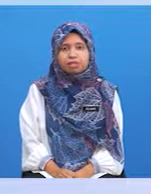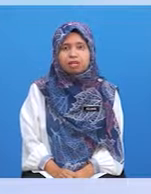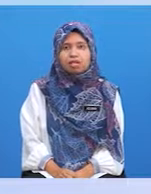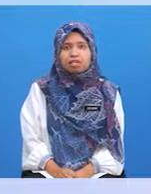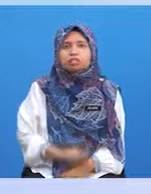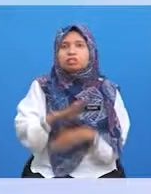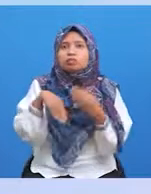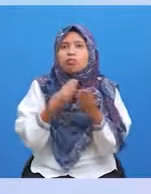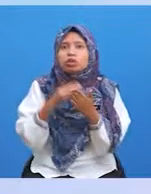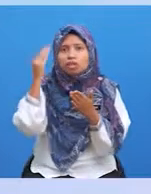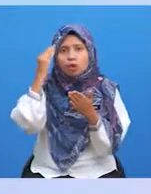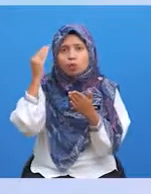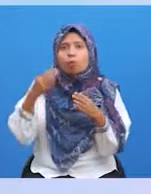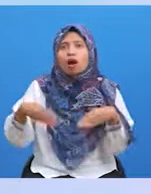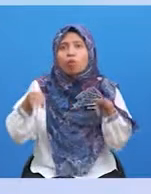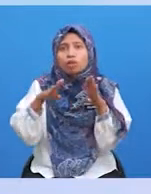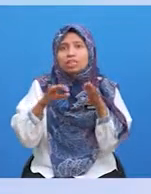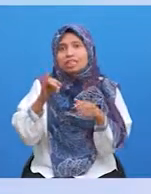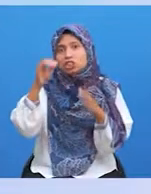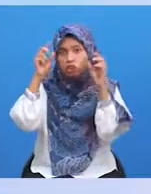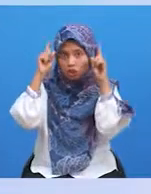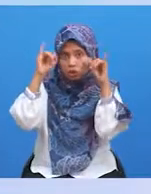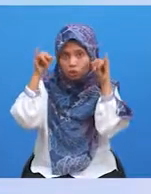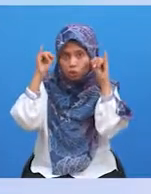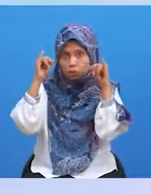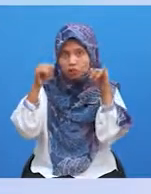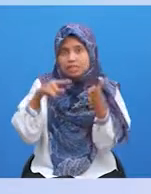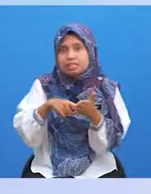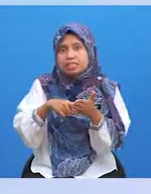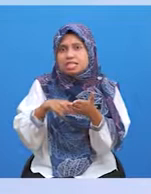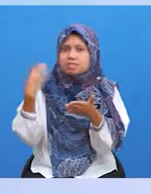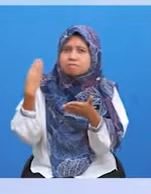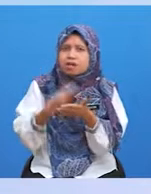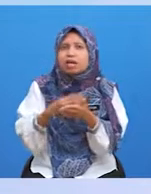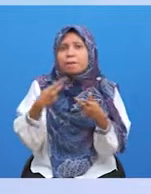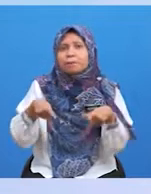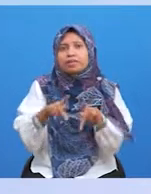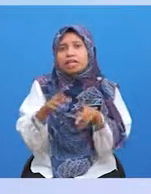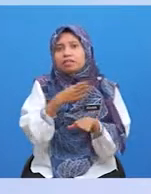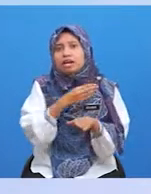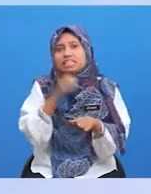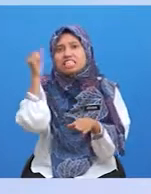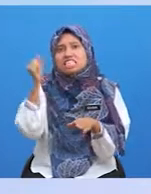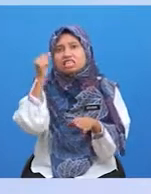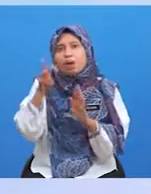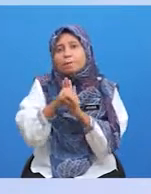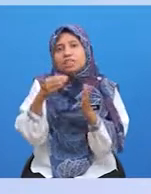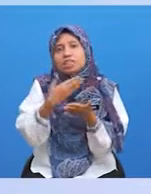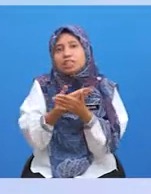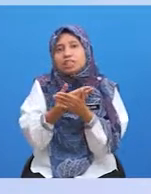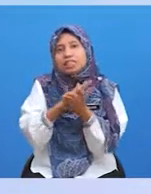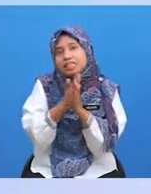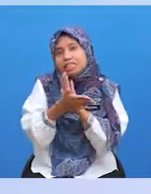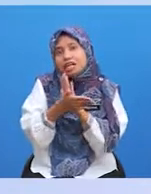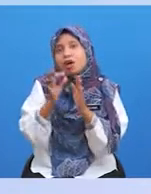Umum mengetahui bahawa isu ini semakin penting dan sering